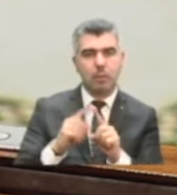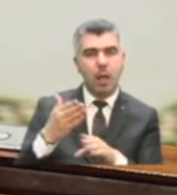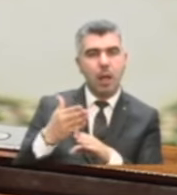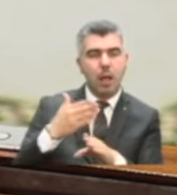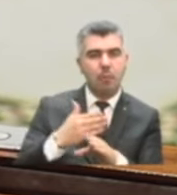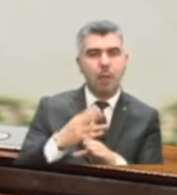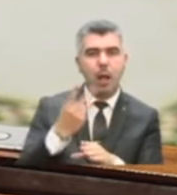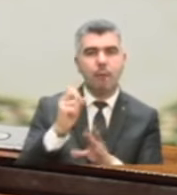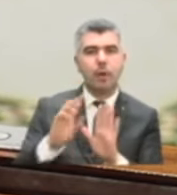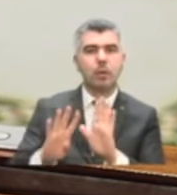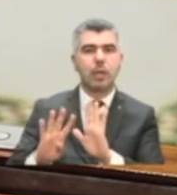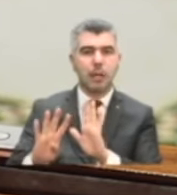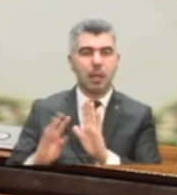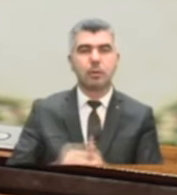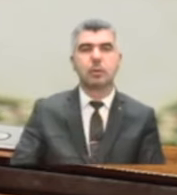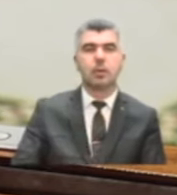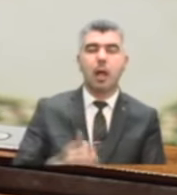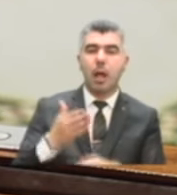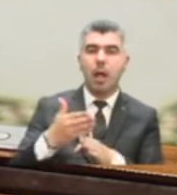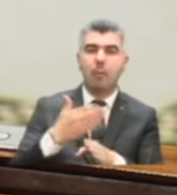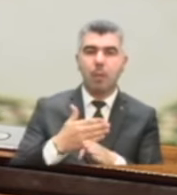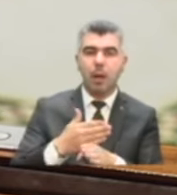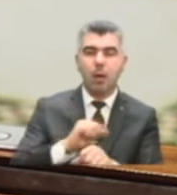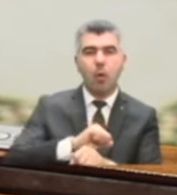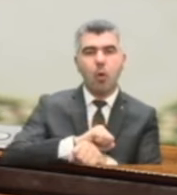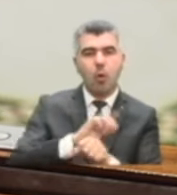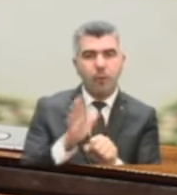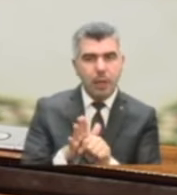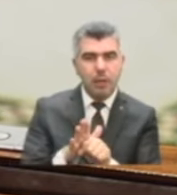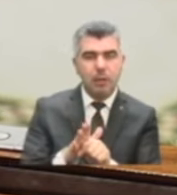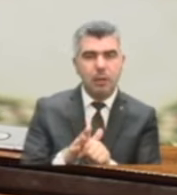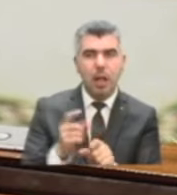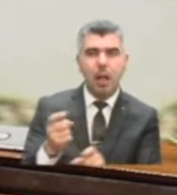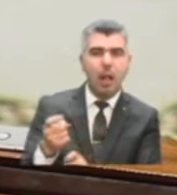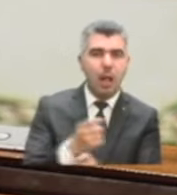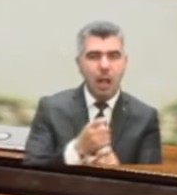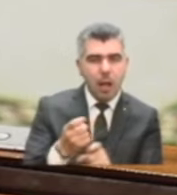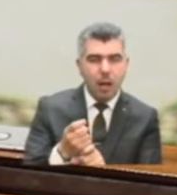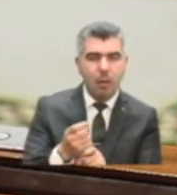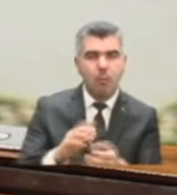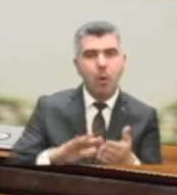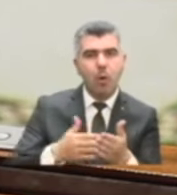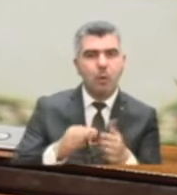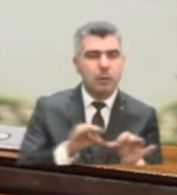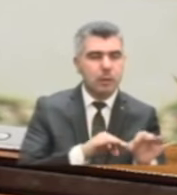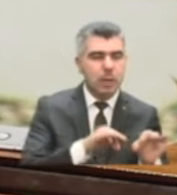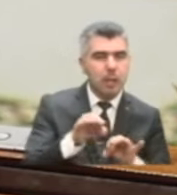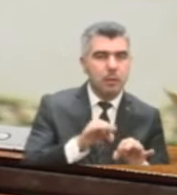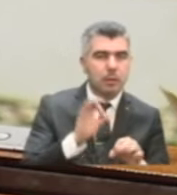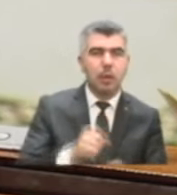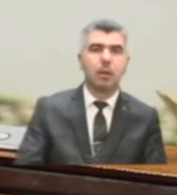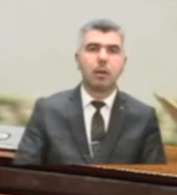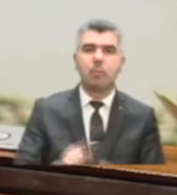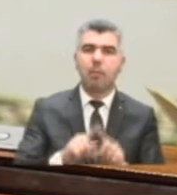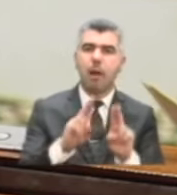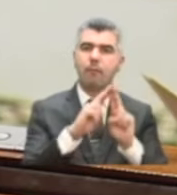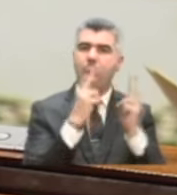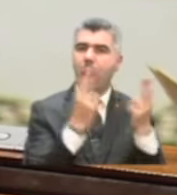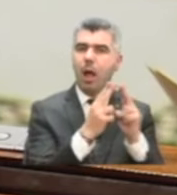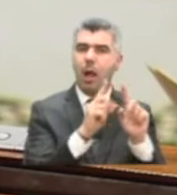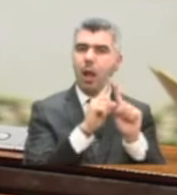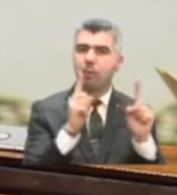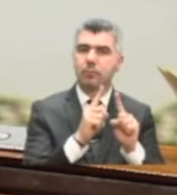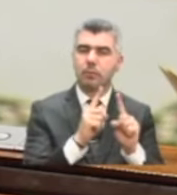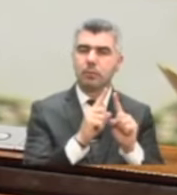سنه 2019 قبل الازمات المتتاليه الدوليه من جائحه وتقلبات جيوستراتيجيه، وكما هو الحال عالميا.